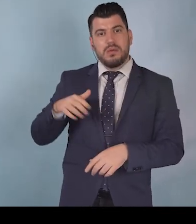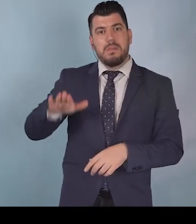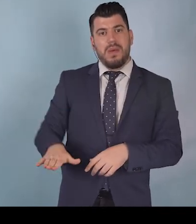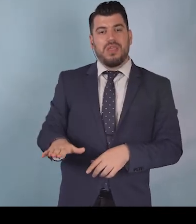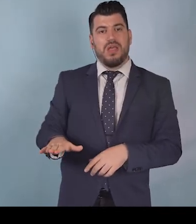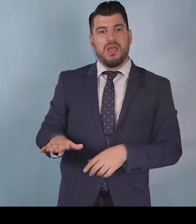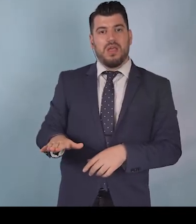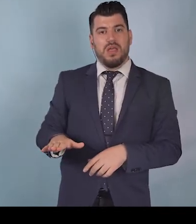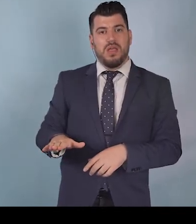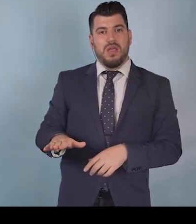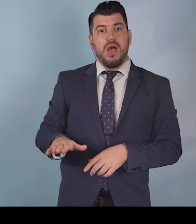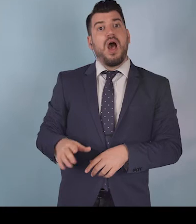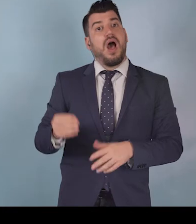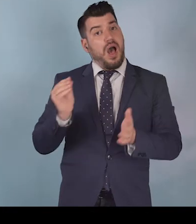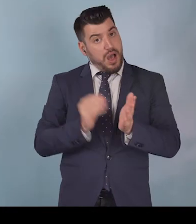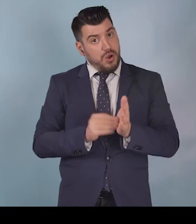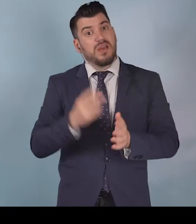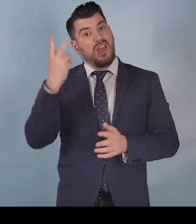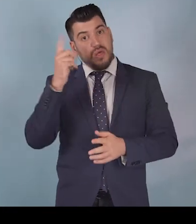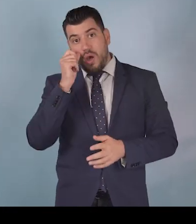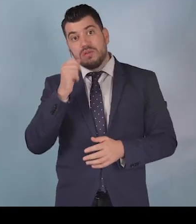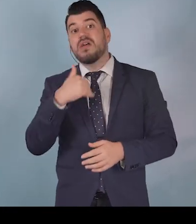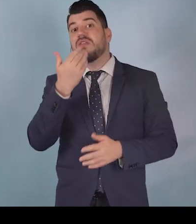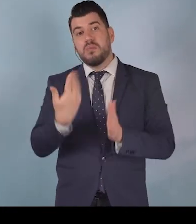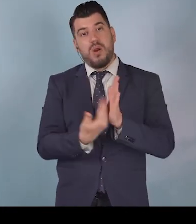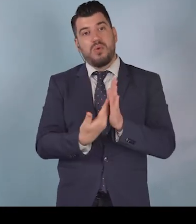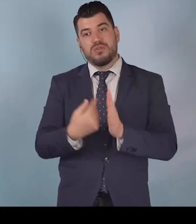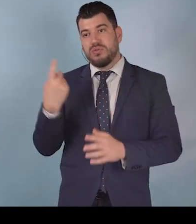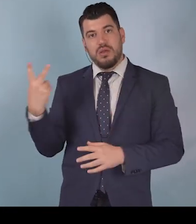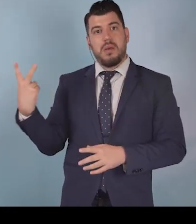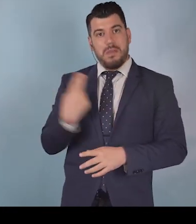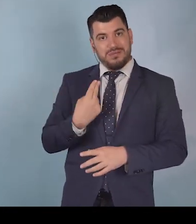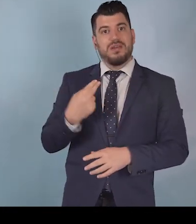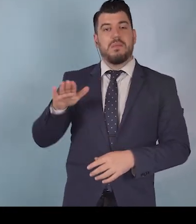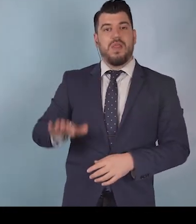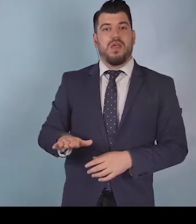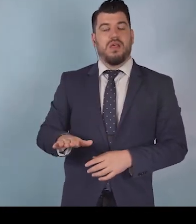αυτό το παιδί γεννηθεί εντός συμφώνου, αλλά ούτε και δύο άντρες επίσης θα μπορούσαν.